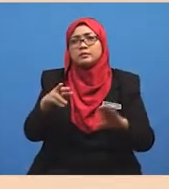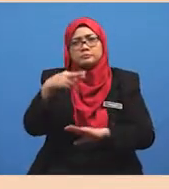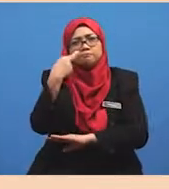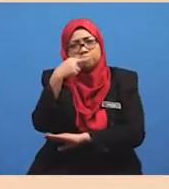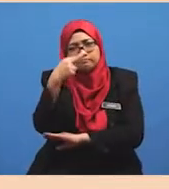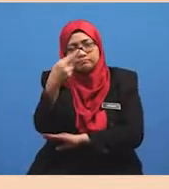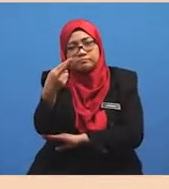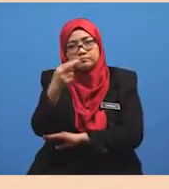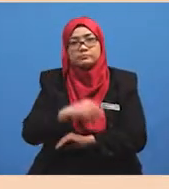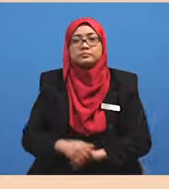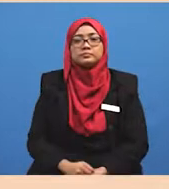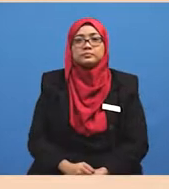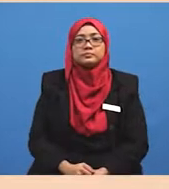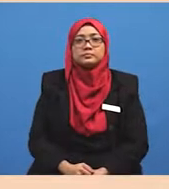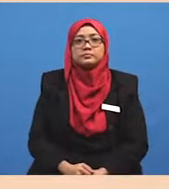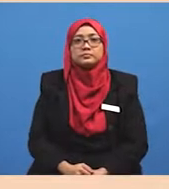seterusnya